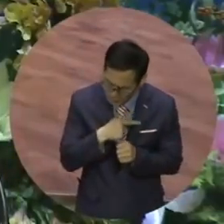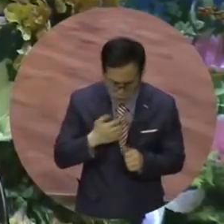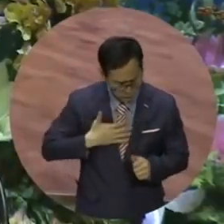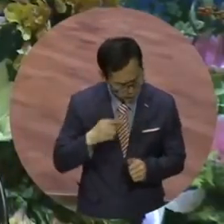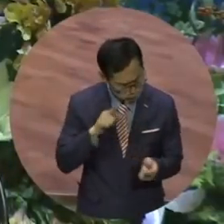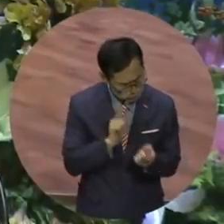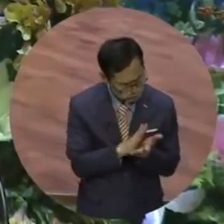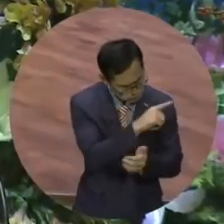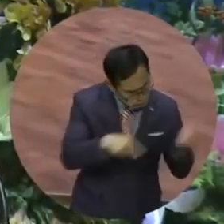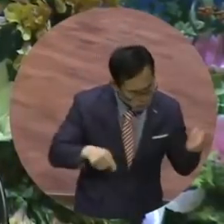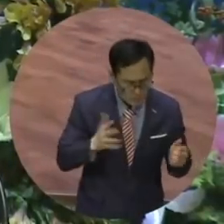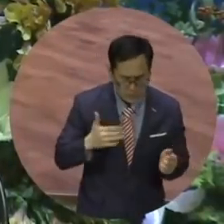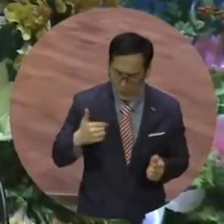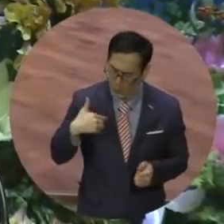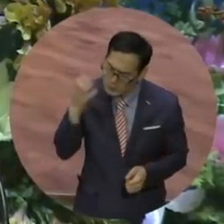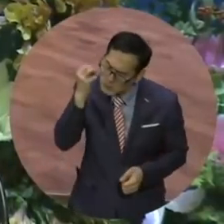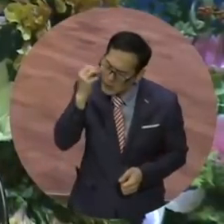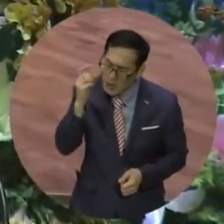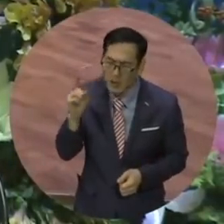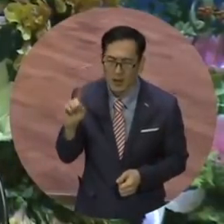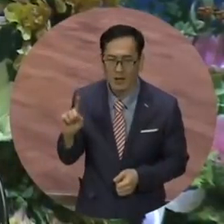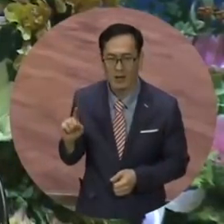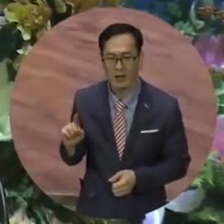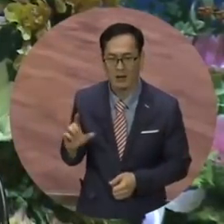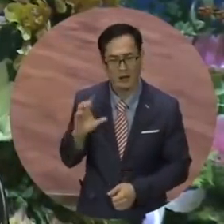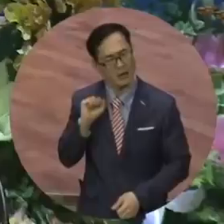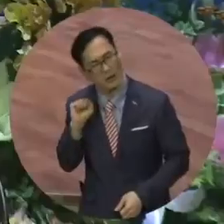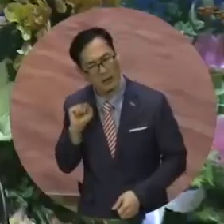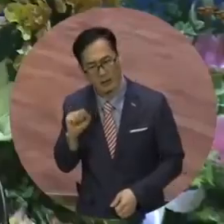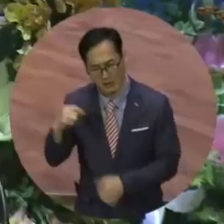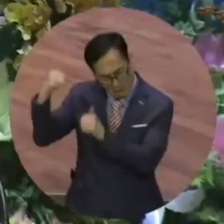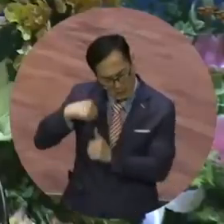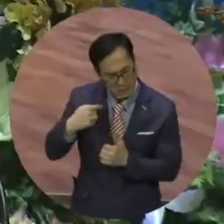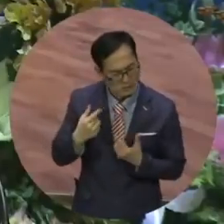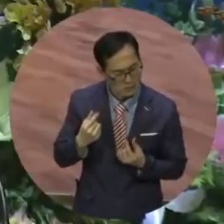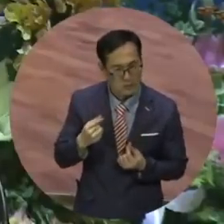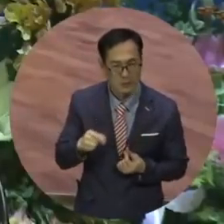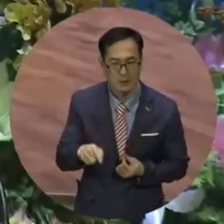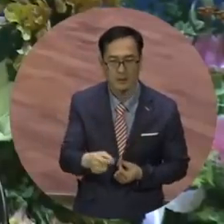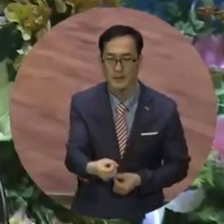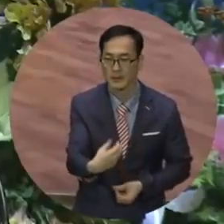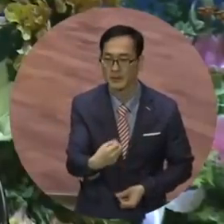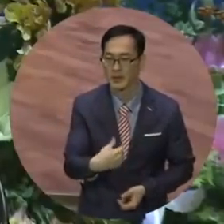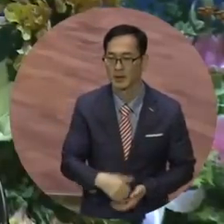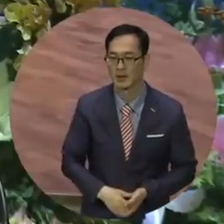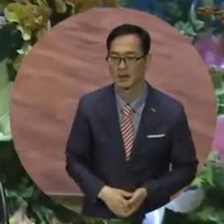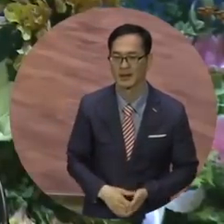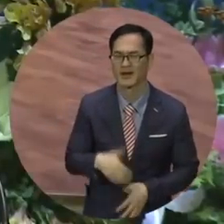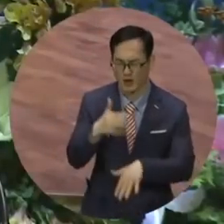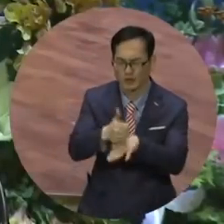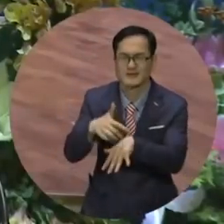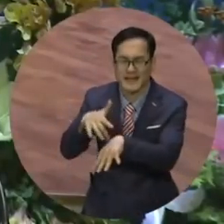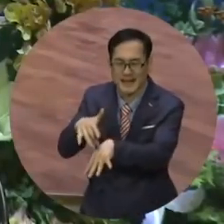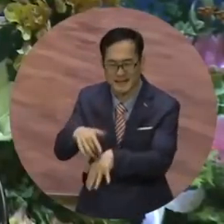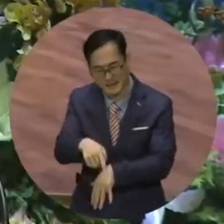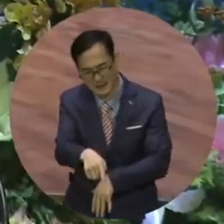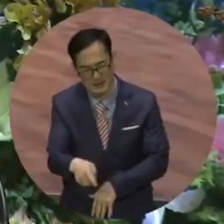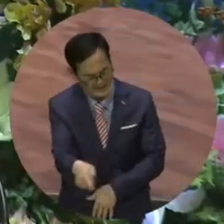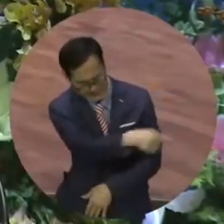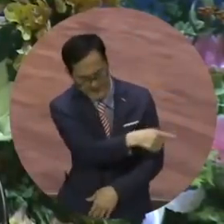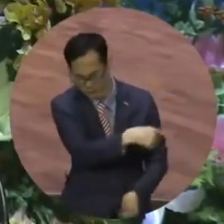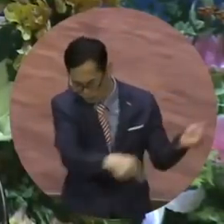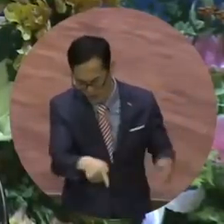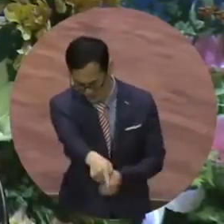사단은요, 이 하나님을 반대하는 이 사단한 짓은요, 언제나 멸망시키고 죽이고, 그야말로